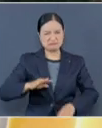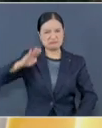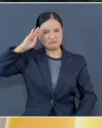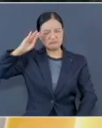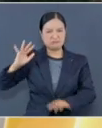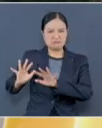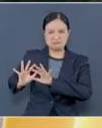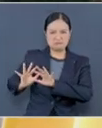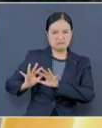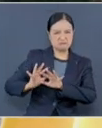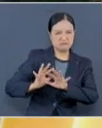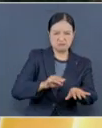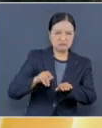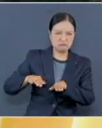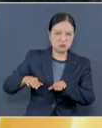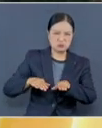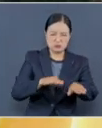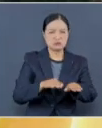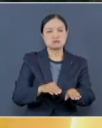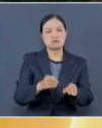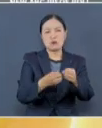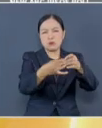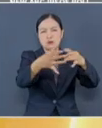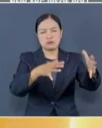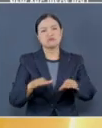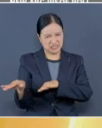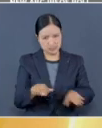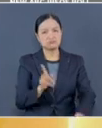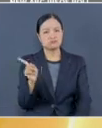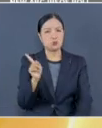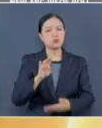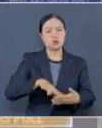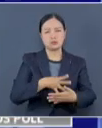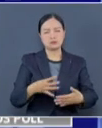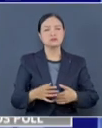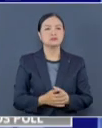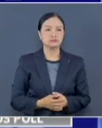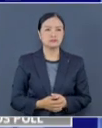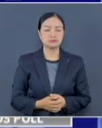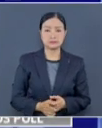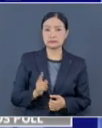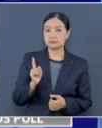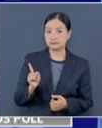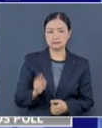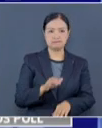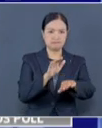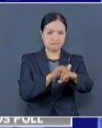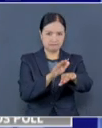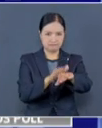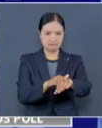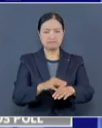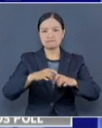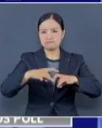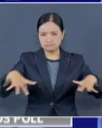ชมครับโดยเมื่อวานนี้นะครับที่ปรึกษาด้านความมั่นคงของทำเนียบขาวของสหรัฐอเมริกาครับเจคลีแวนนะฮะเตือนนะครับว่าความขัด